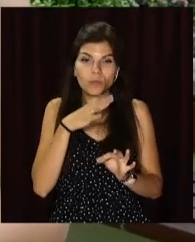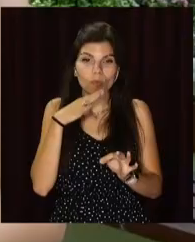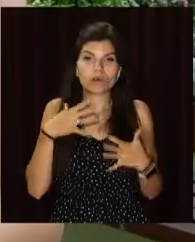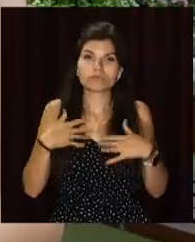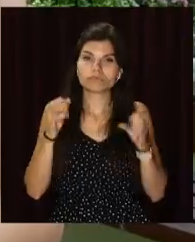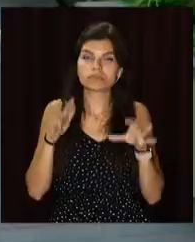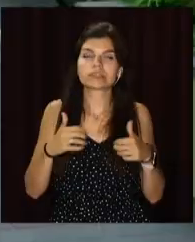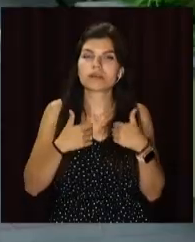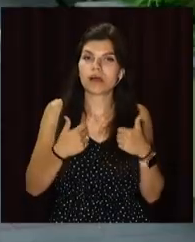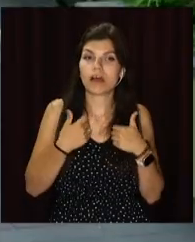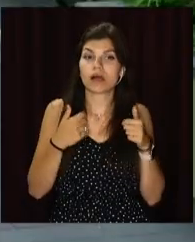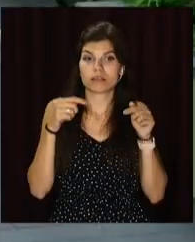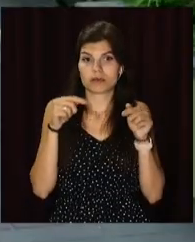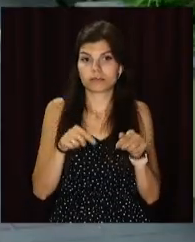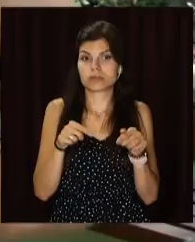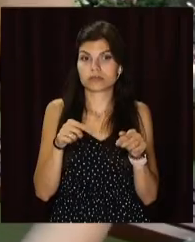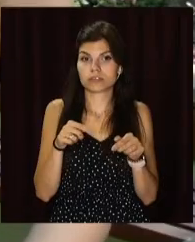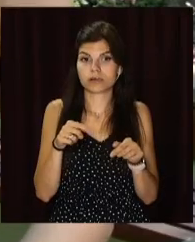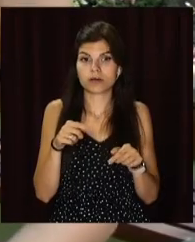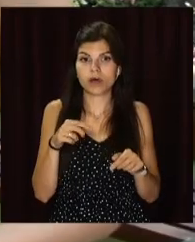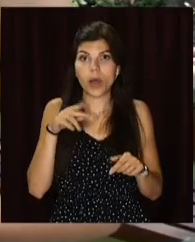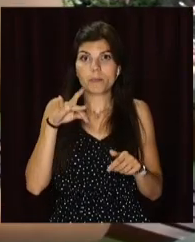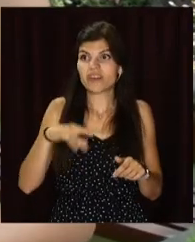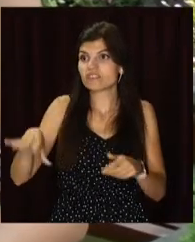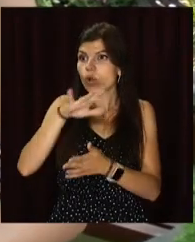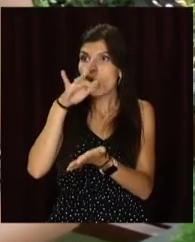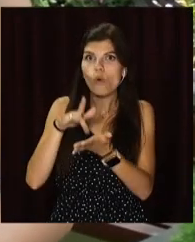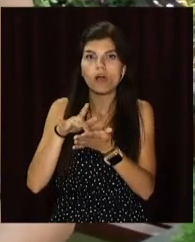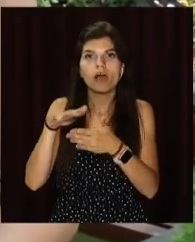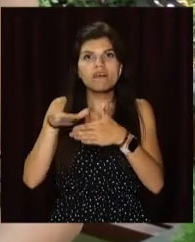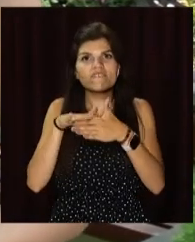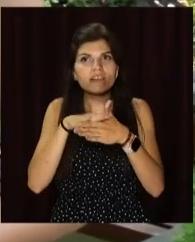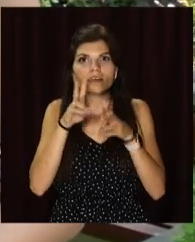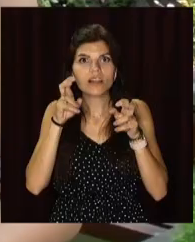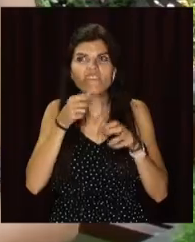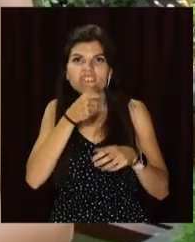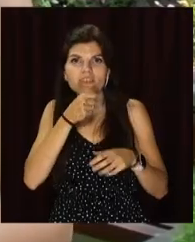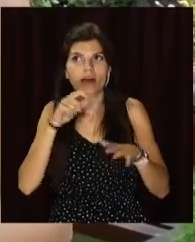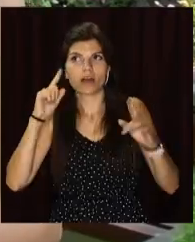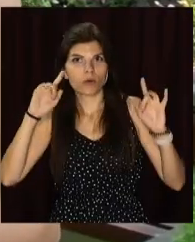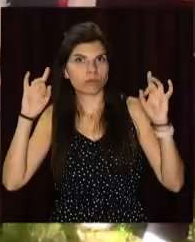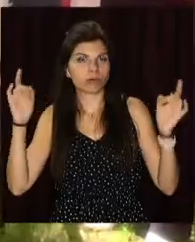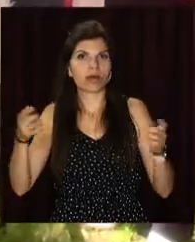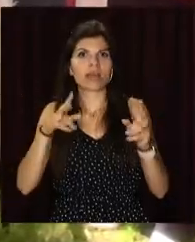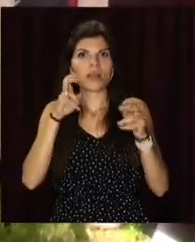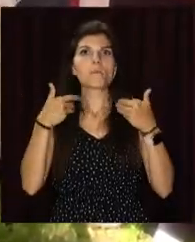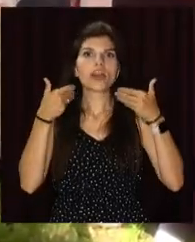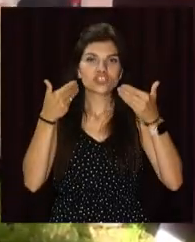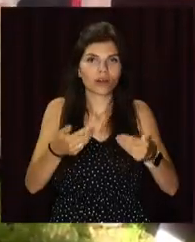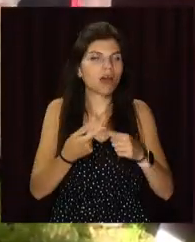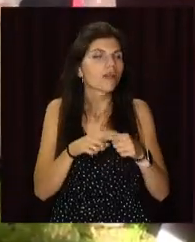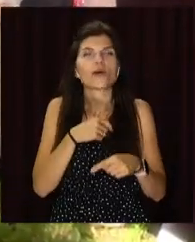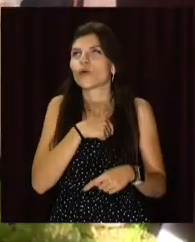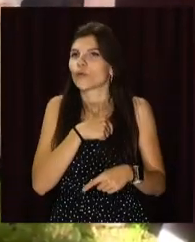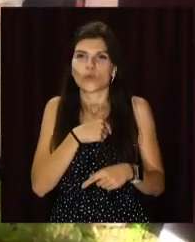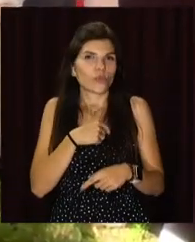труда, старань. Тут тебе при всьому місті називають, награждають. Це непередаваємо. Вже третій рік